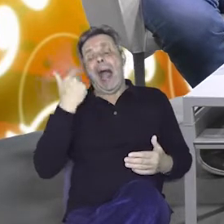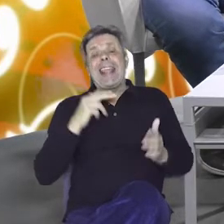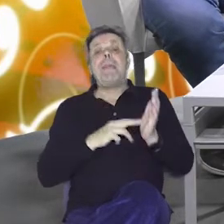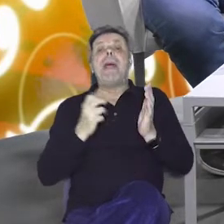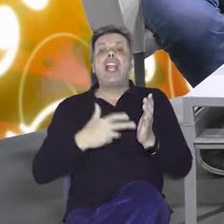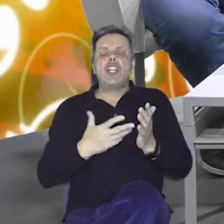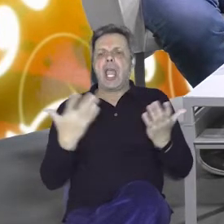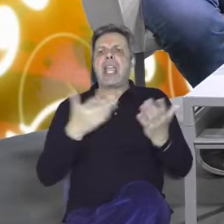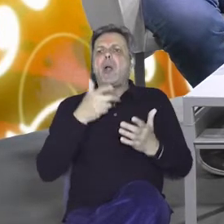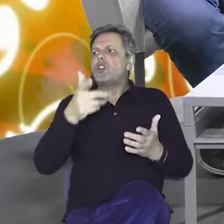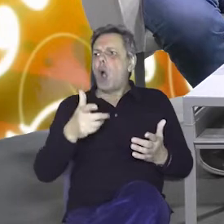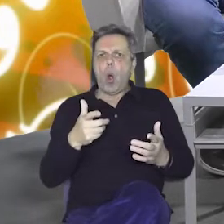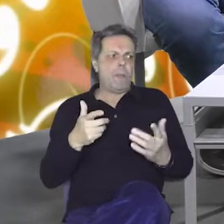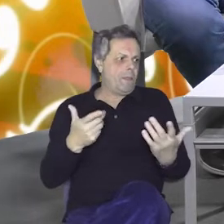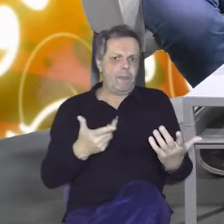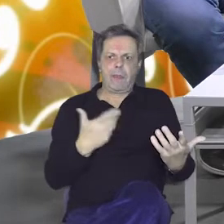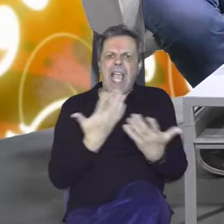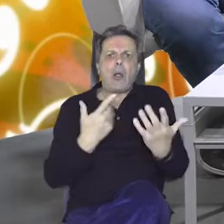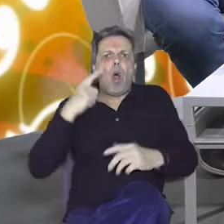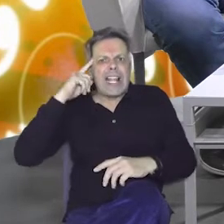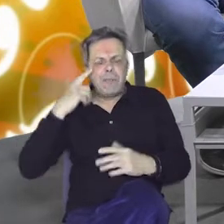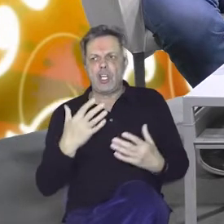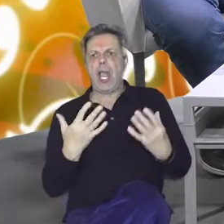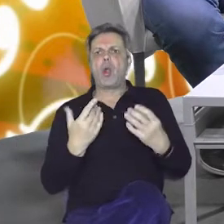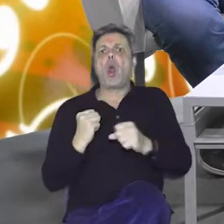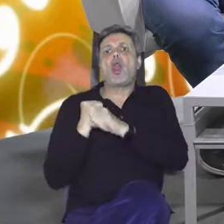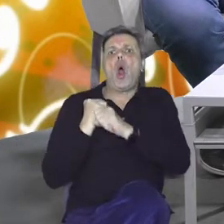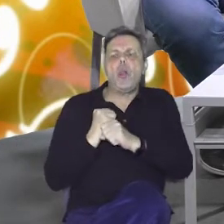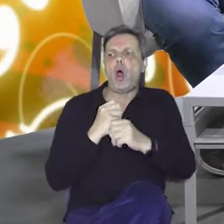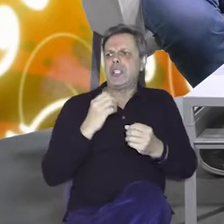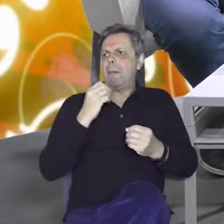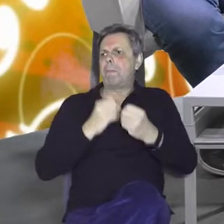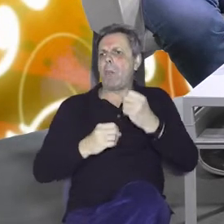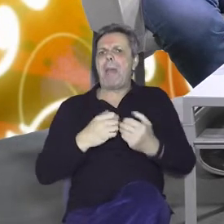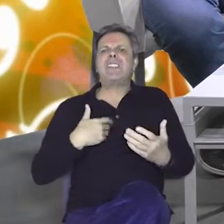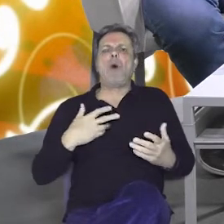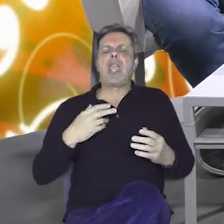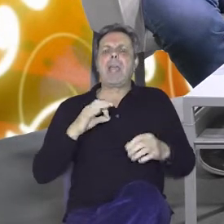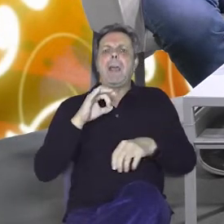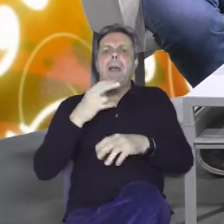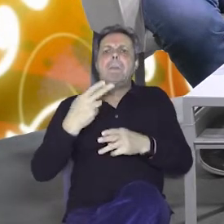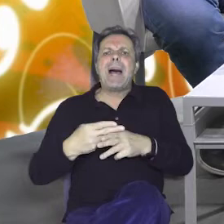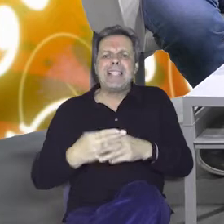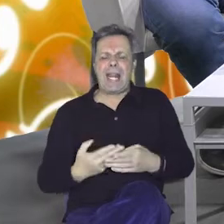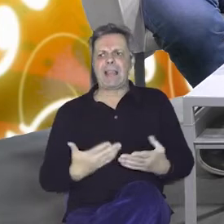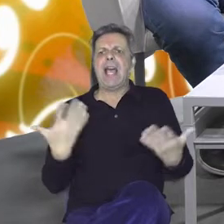on ophodi, kako promišlja, koliko nosi problem svojih pacijenata, sa koliko empatije